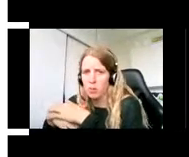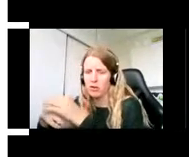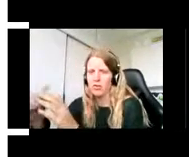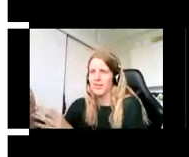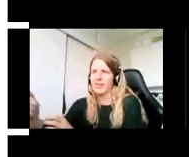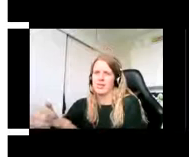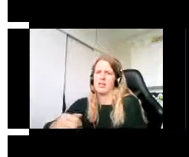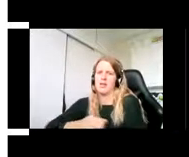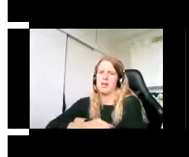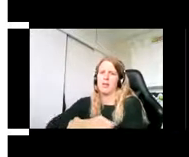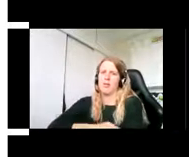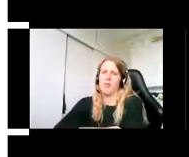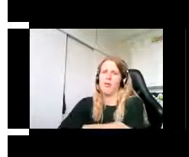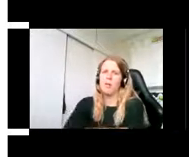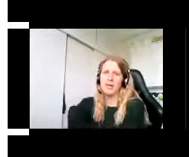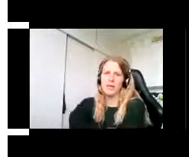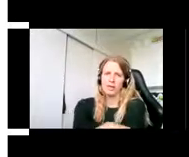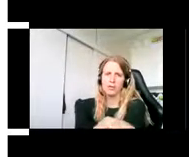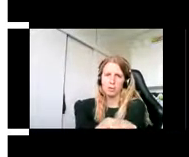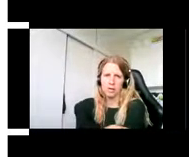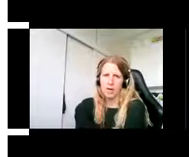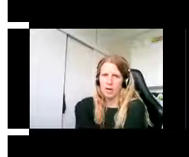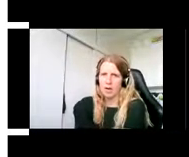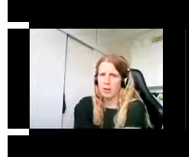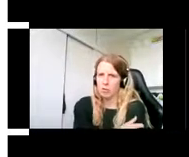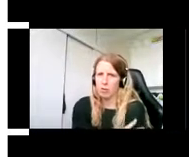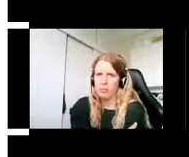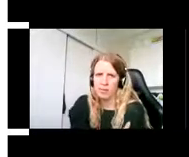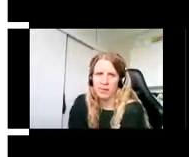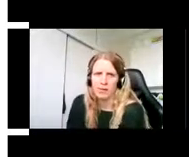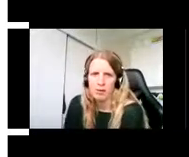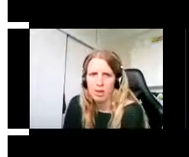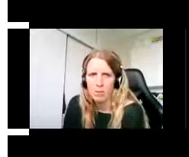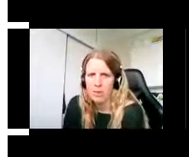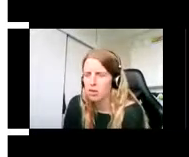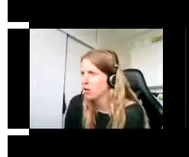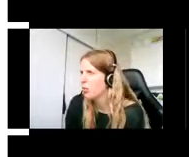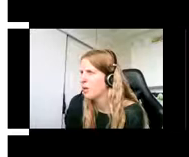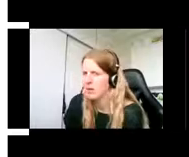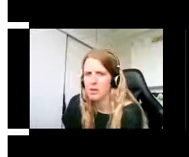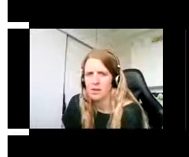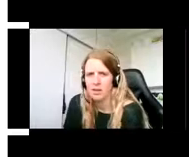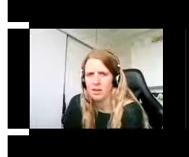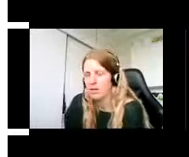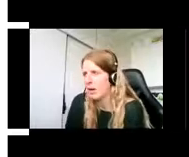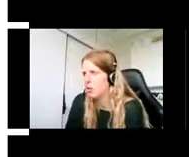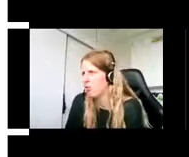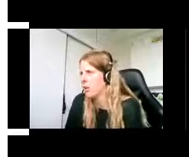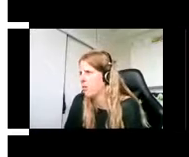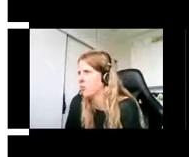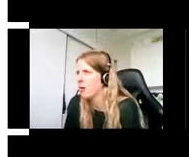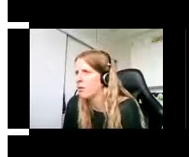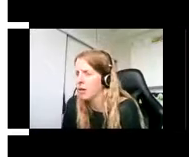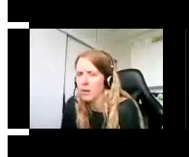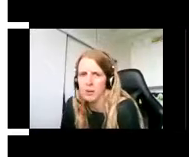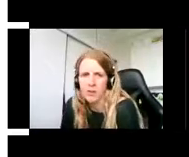verder verloop van deze webinar gaat als volgt. Je hebt onze website die best uitgebreid is. Het draaiboek is daar